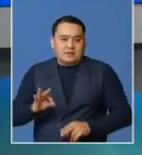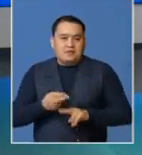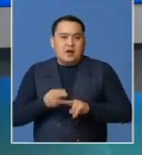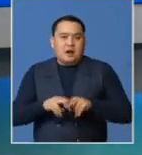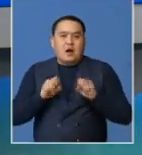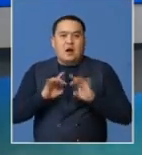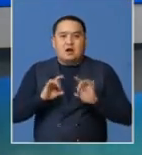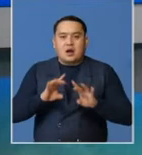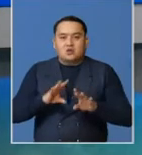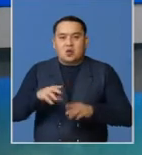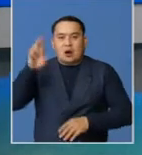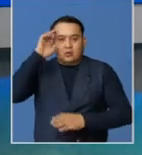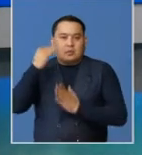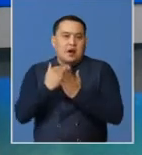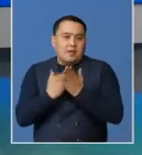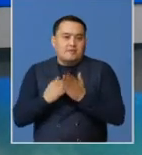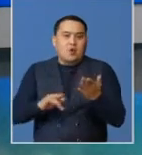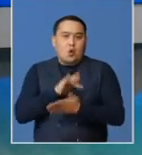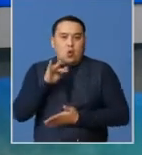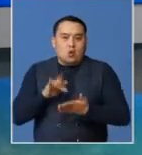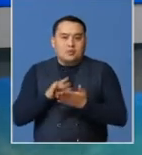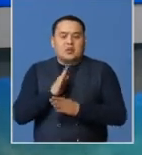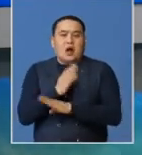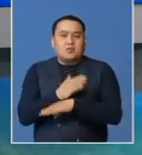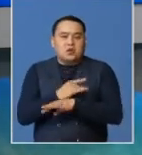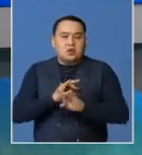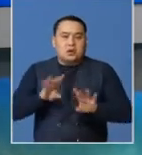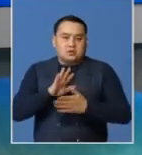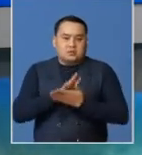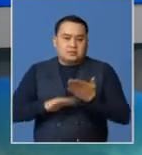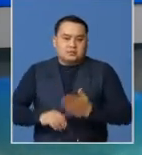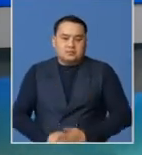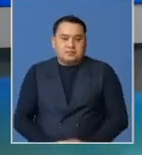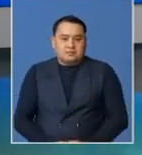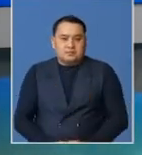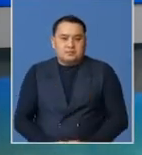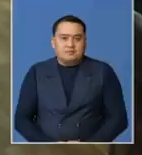процентной ставкой. Как реализуется госпрограмма в городе Капшагай, расскажет наш корреспондент.